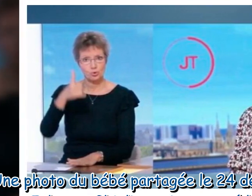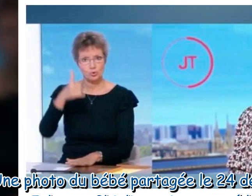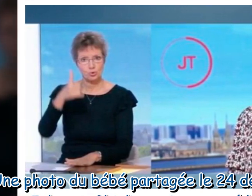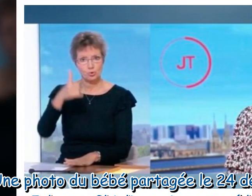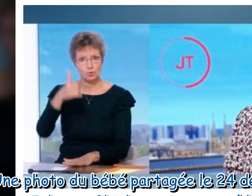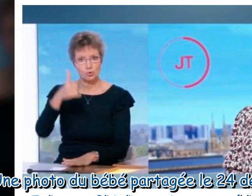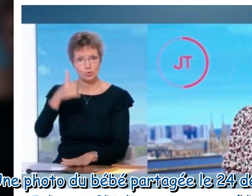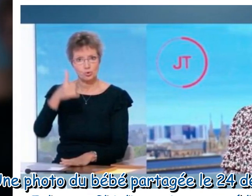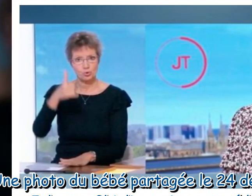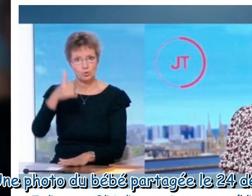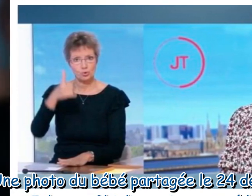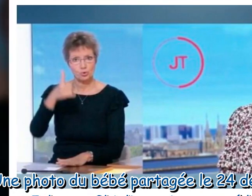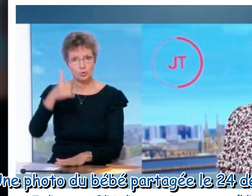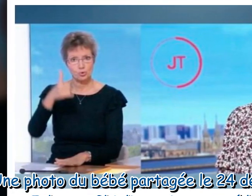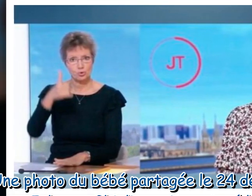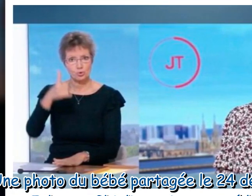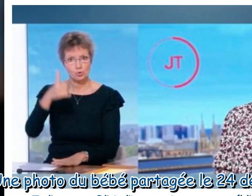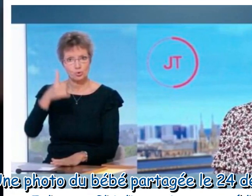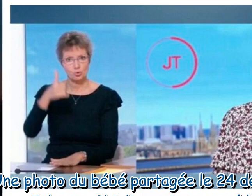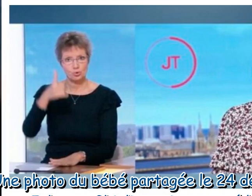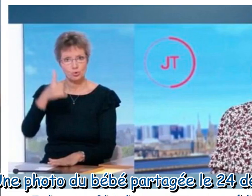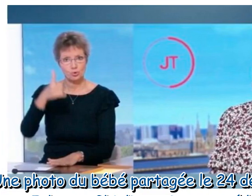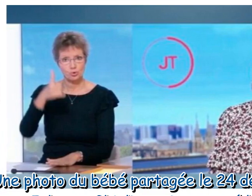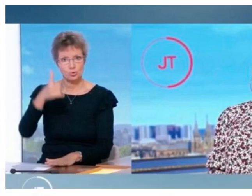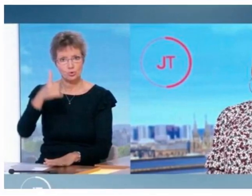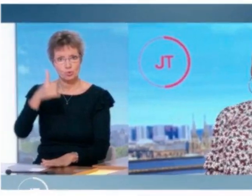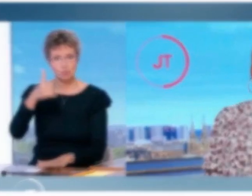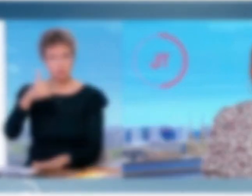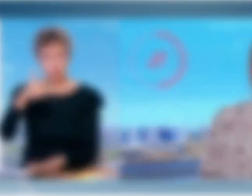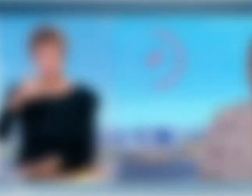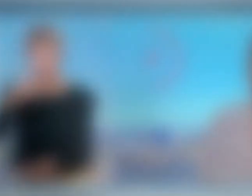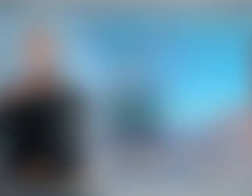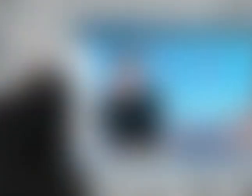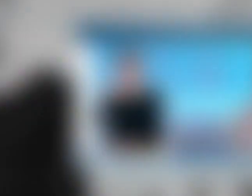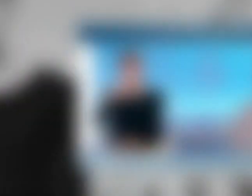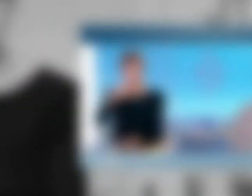enfant avec sa communauté de fans, sur son compte Instagram.